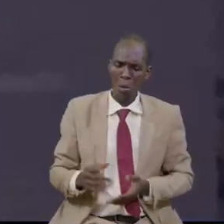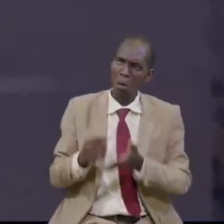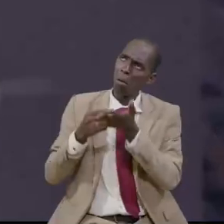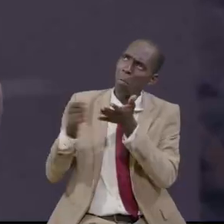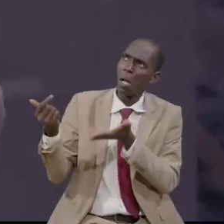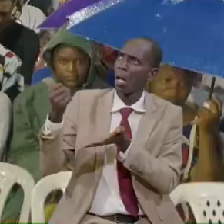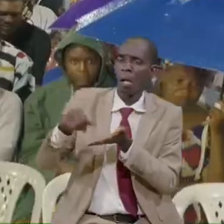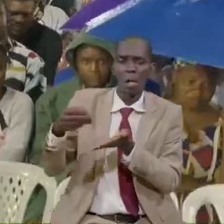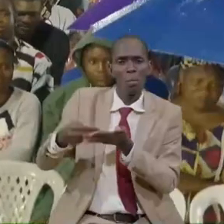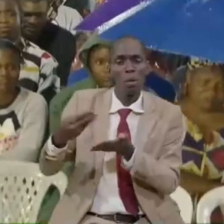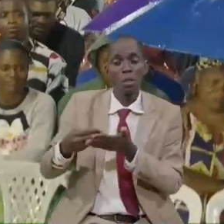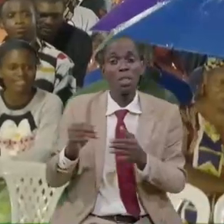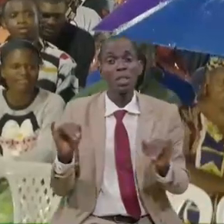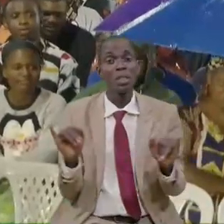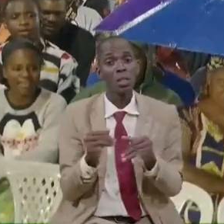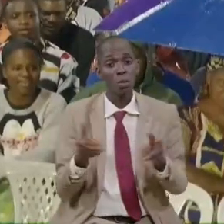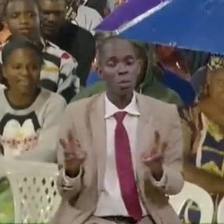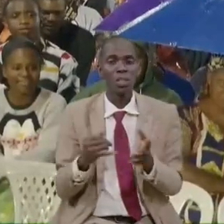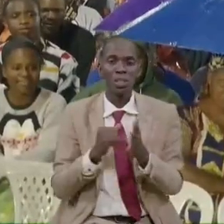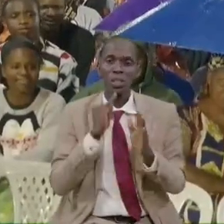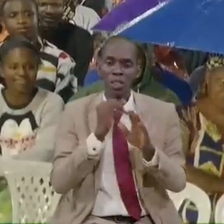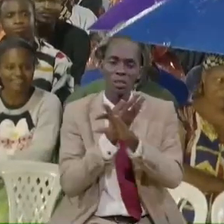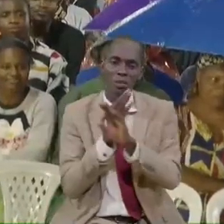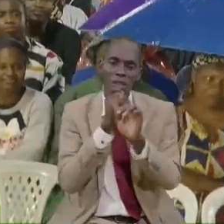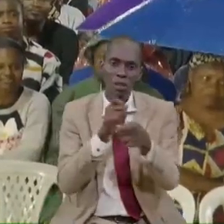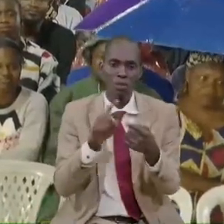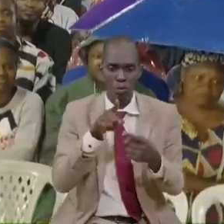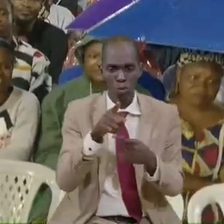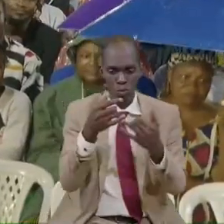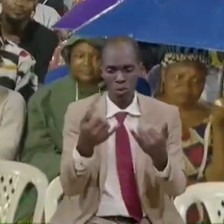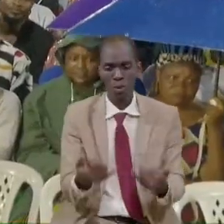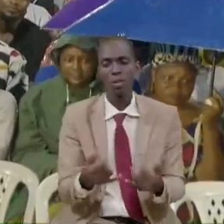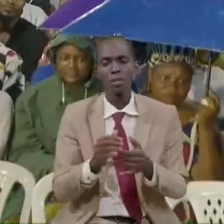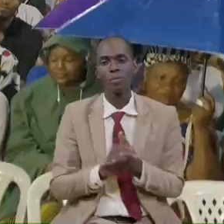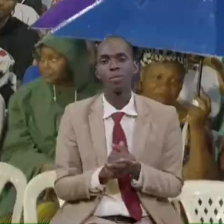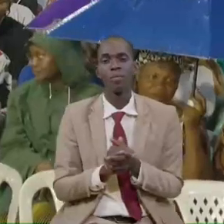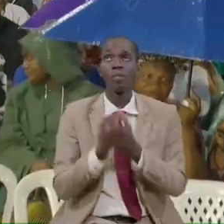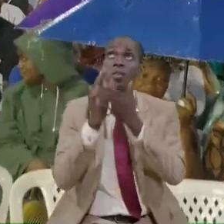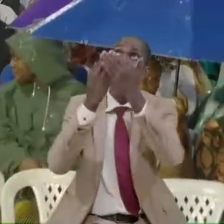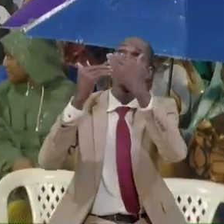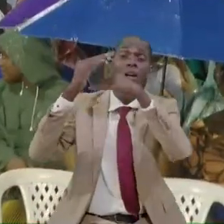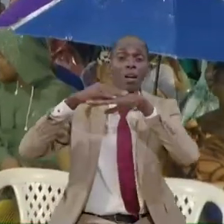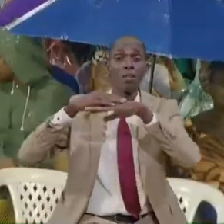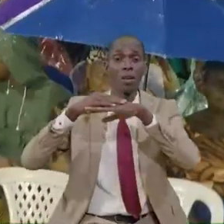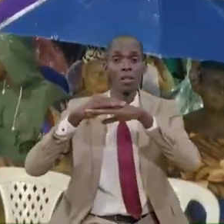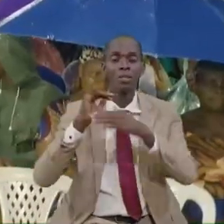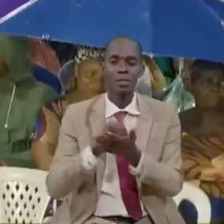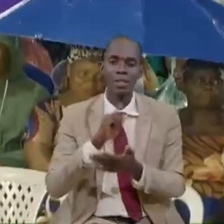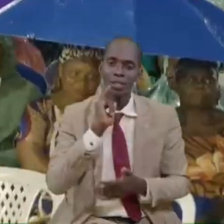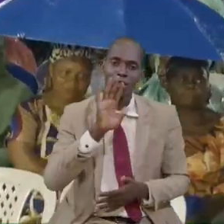même manière, cela vous arrive maintenant. Le ciel, c'est votre demeure.